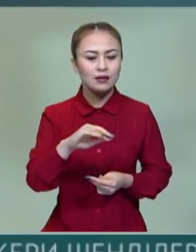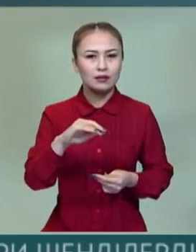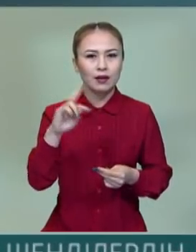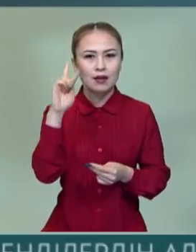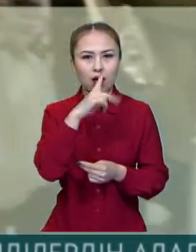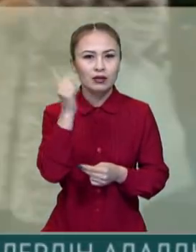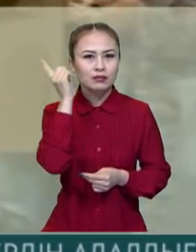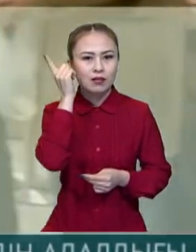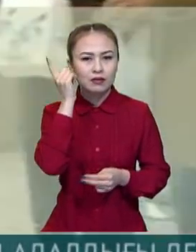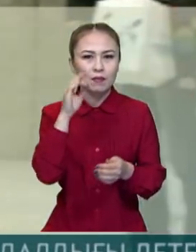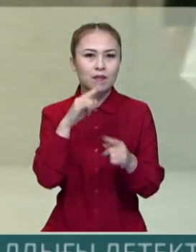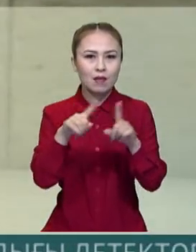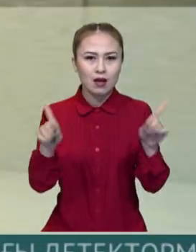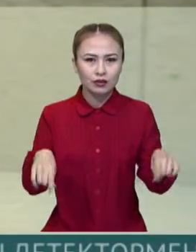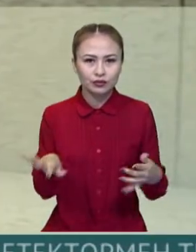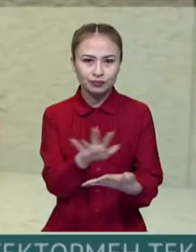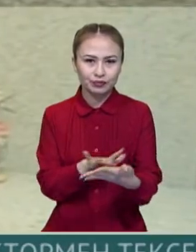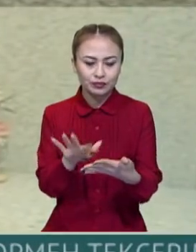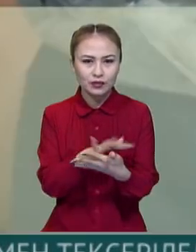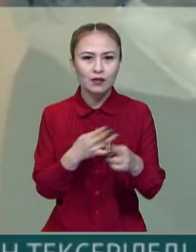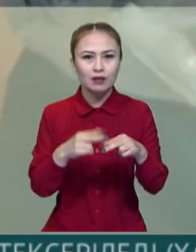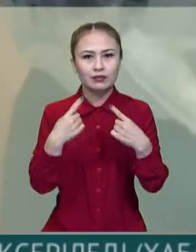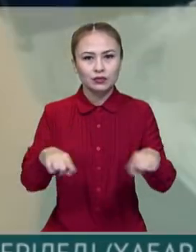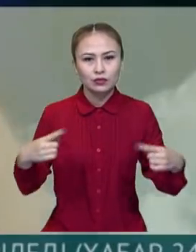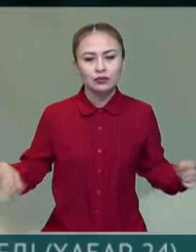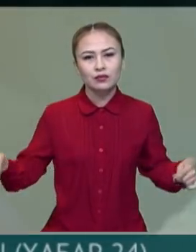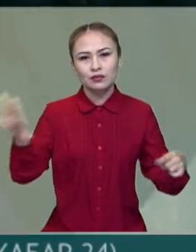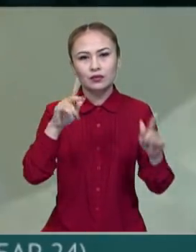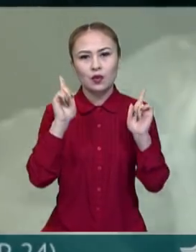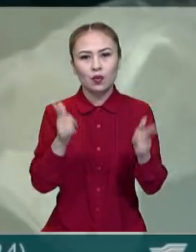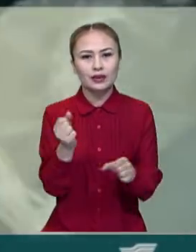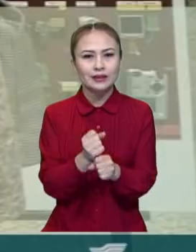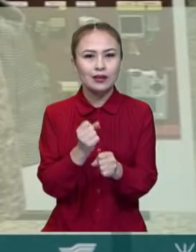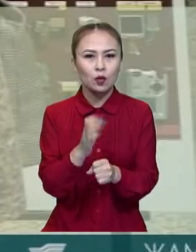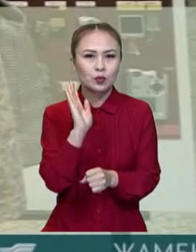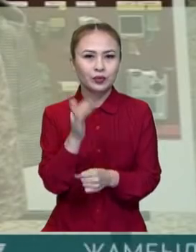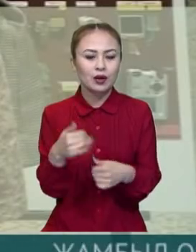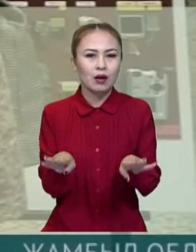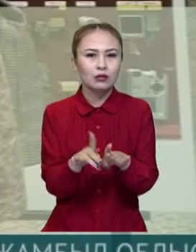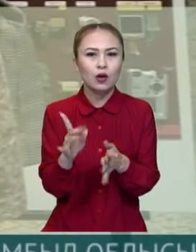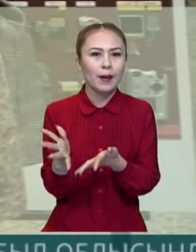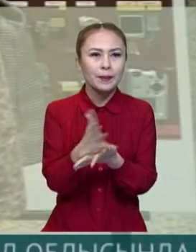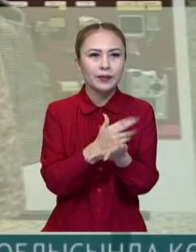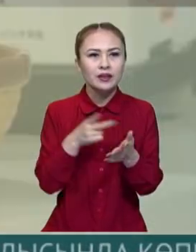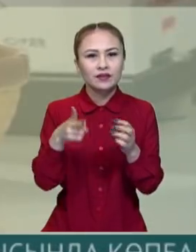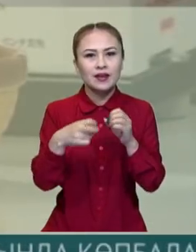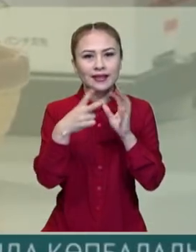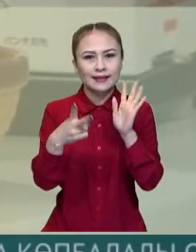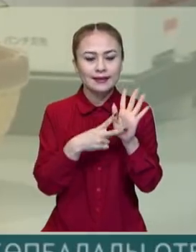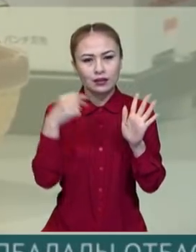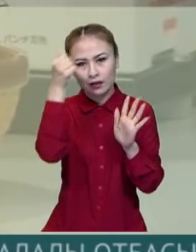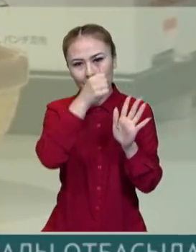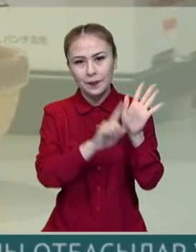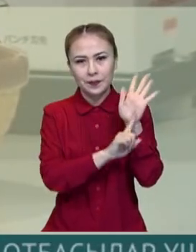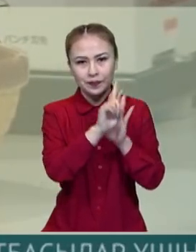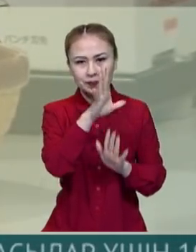қалған ұялы телефон, планшет және өзге де электронды құрылғылардан жасалады. Оларды жинақтау мен қайта өңдеу 2017